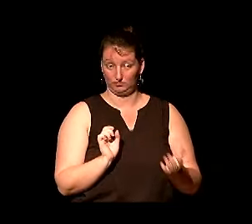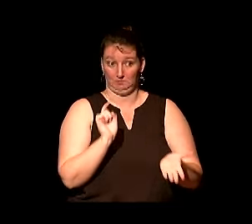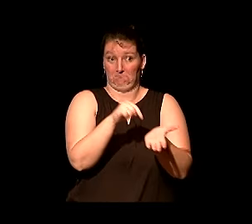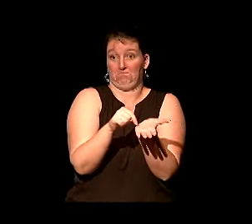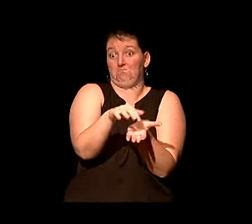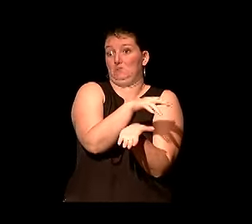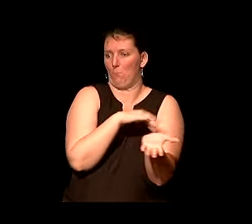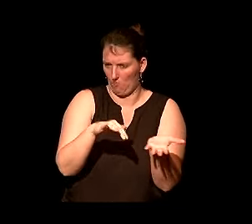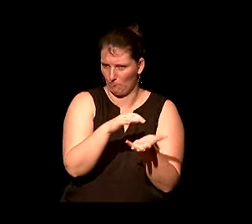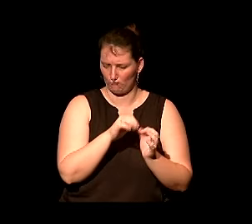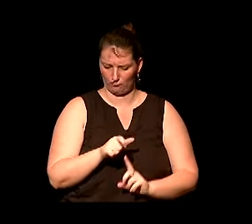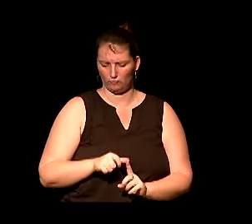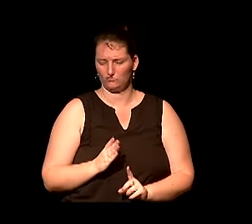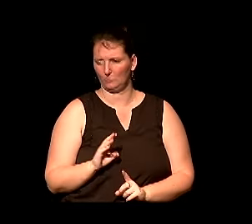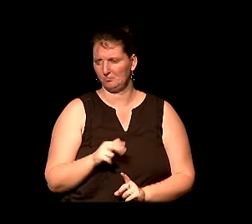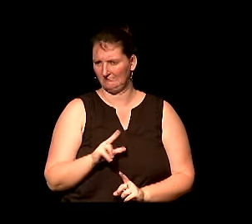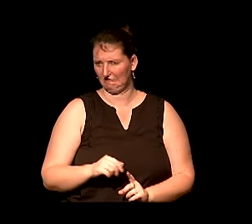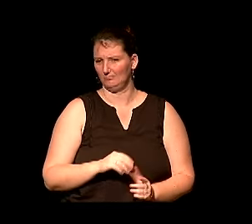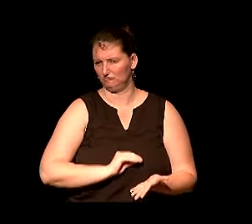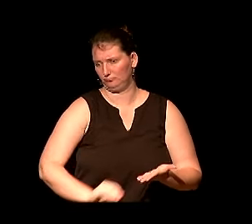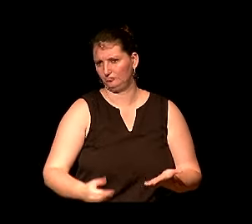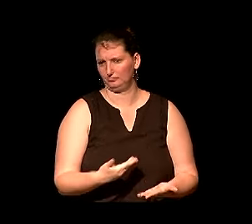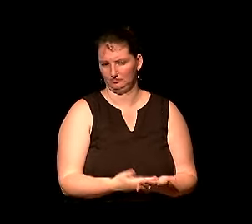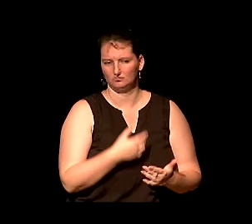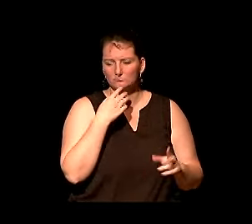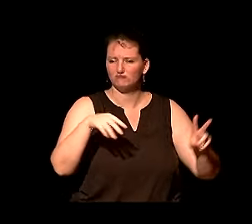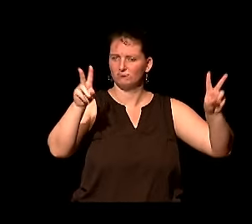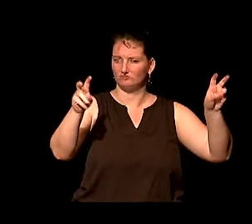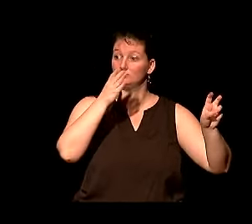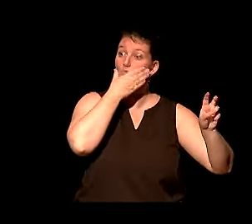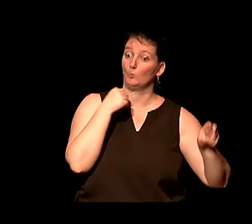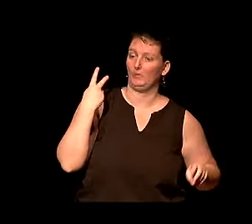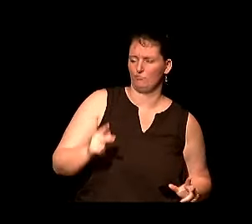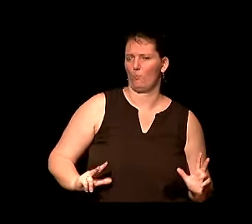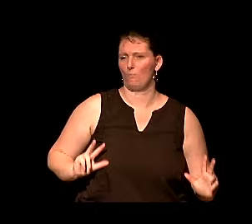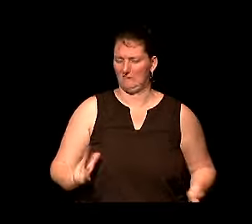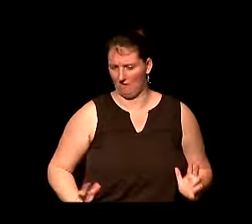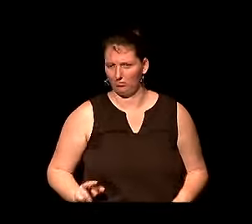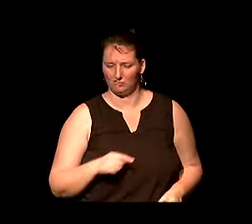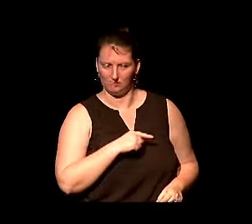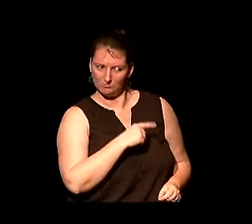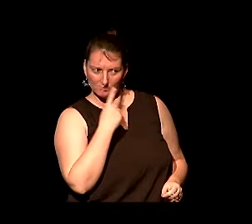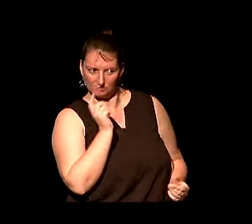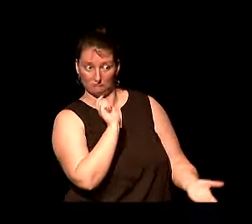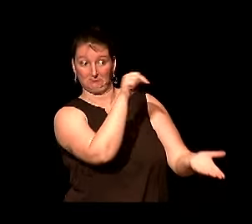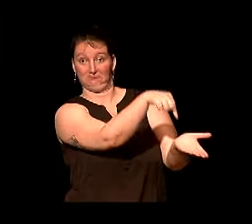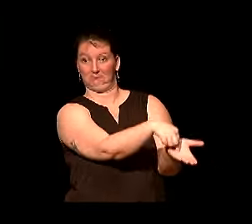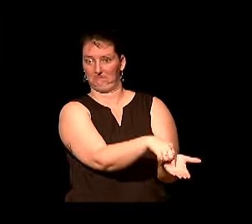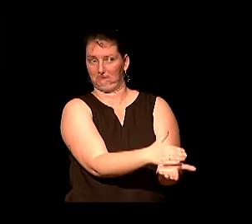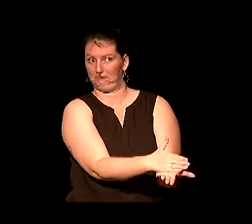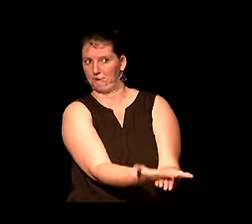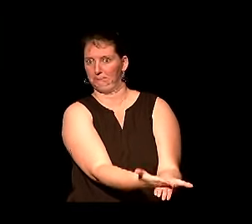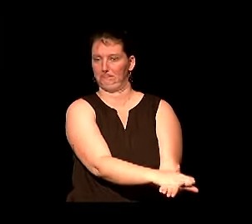à propos de ce film, dans Beauté d'un western, et où le personnage est